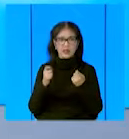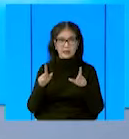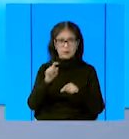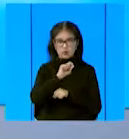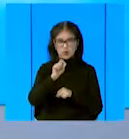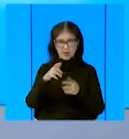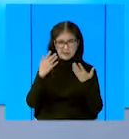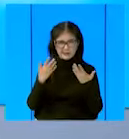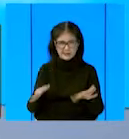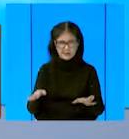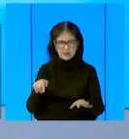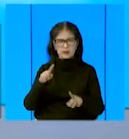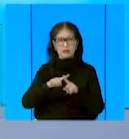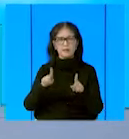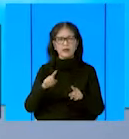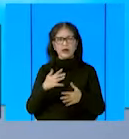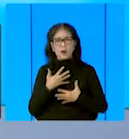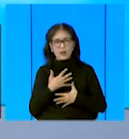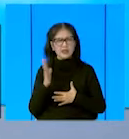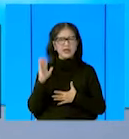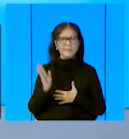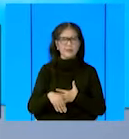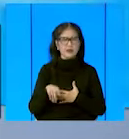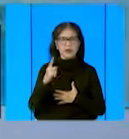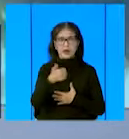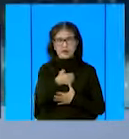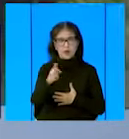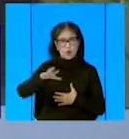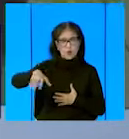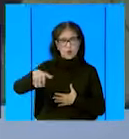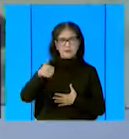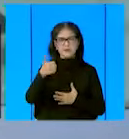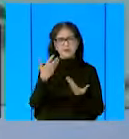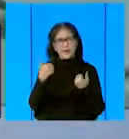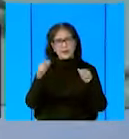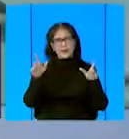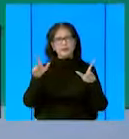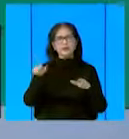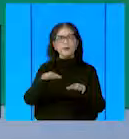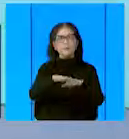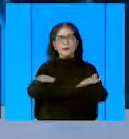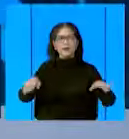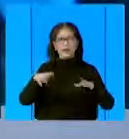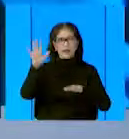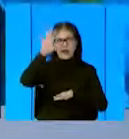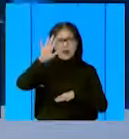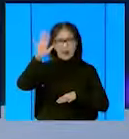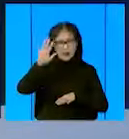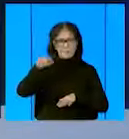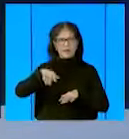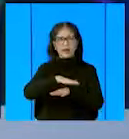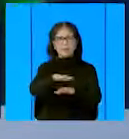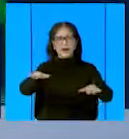Pemirsa, libur sekolah sudah usai, tapi tidak perlu khawatir jika Anda dan keluarga masih ingin berlibur. Anda bisa datang ke pameran Flora